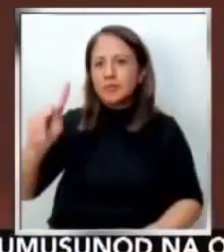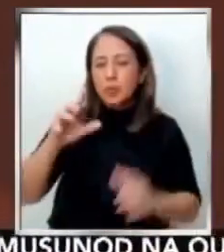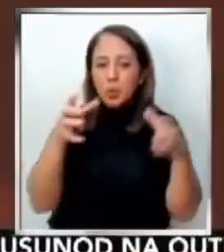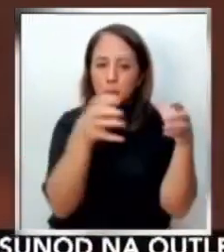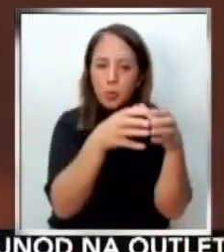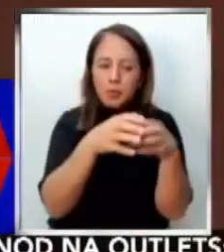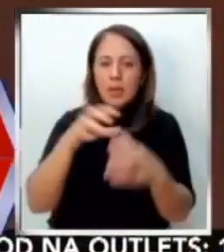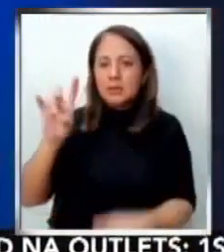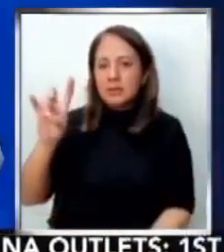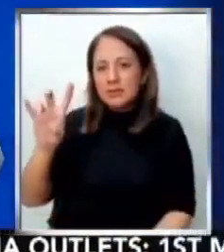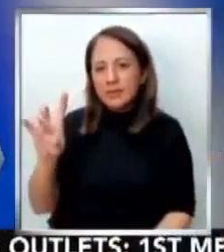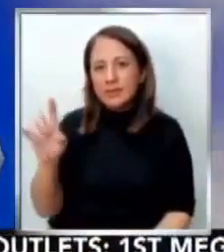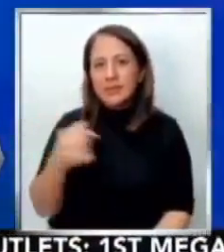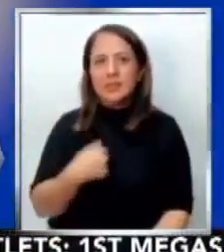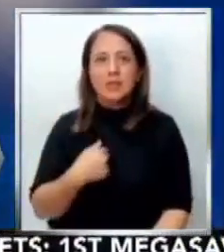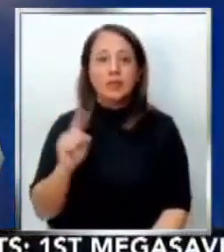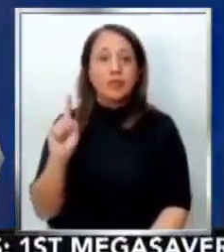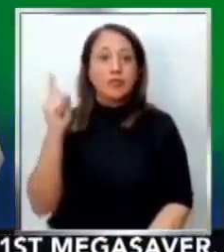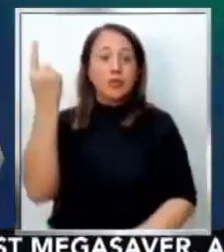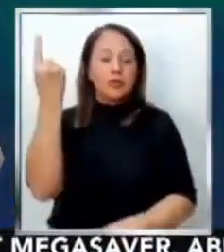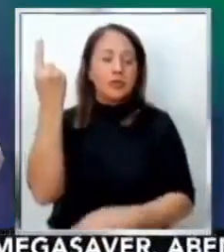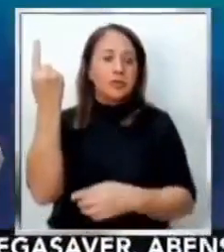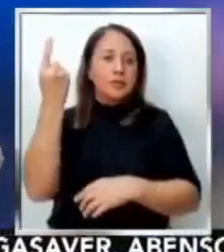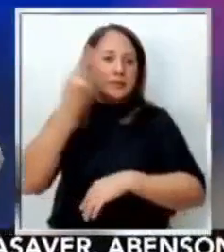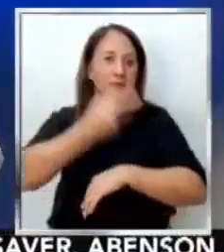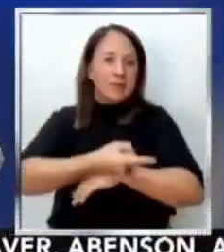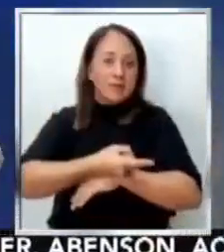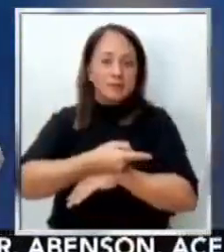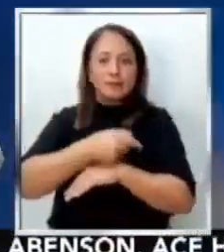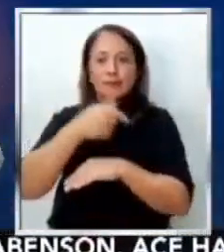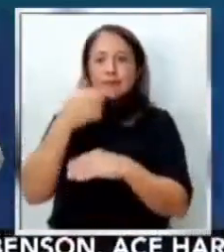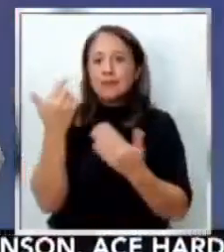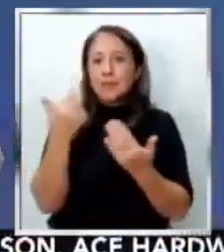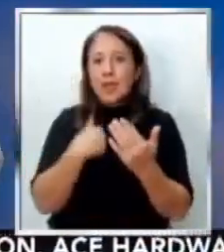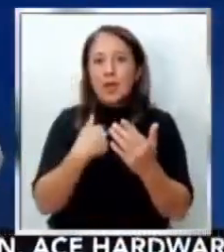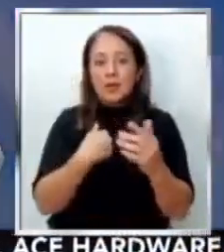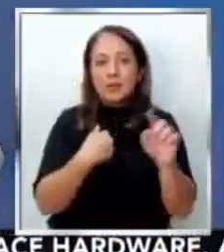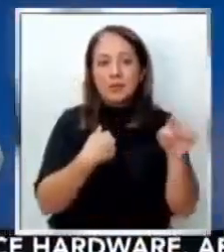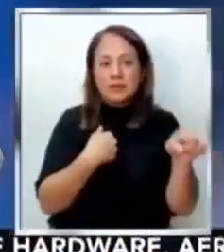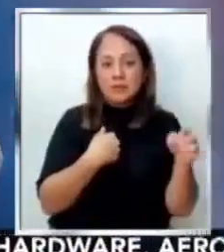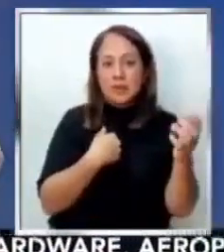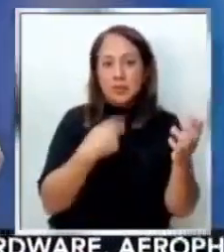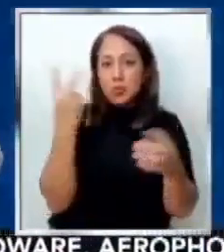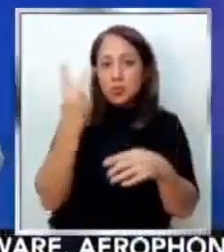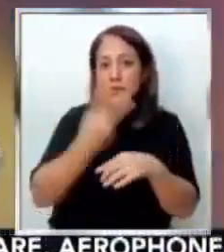araw kagabi ng kanilang two-day Bida Sun concert tour sa bansa.